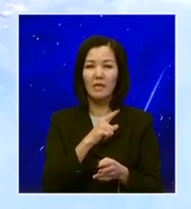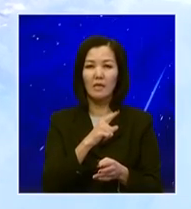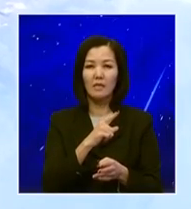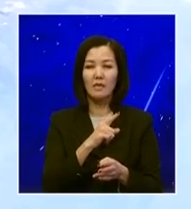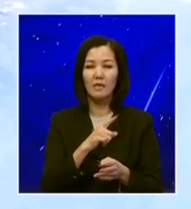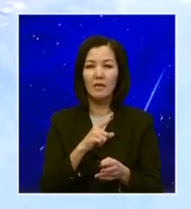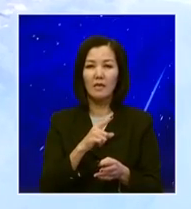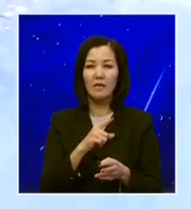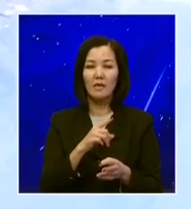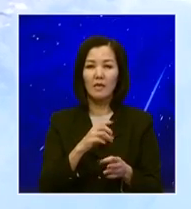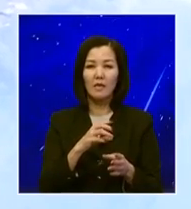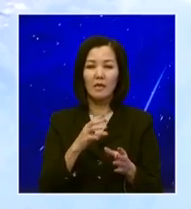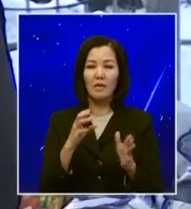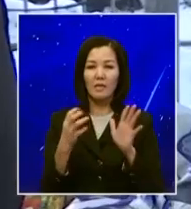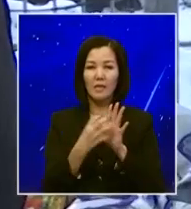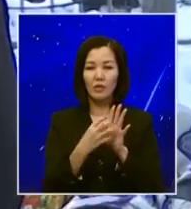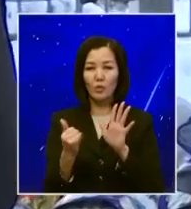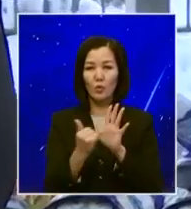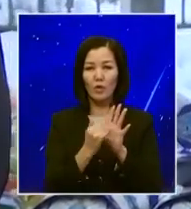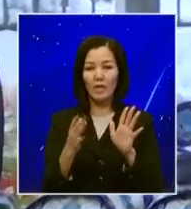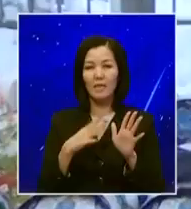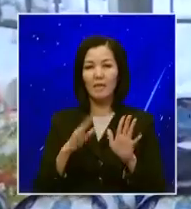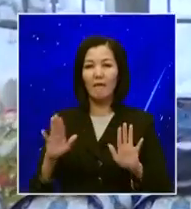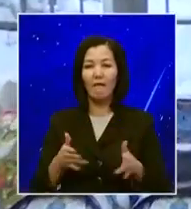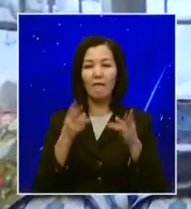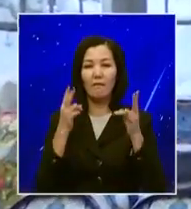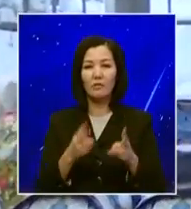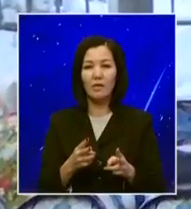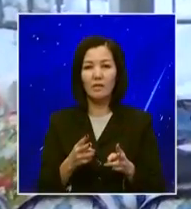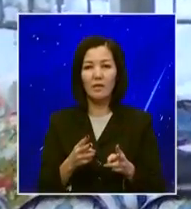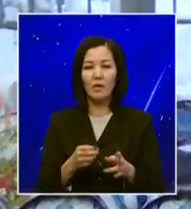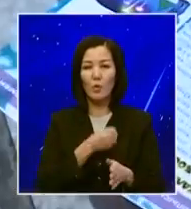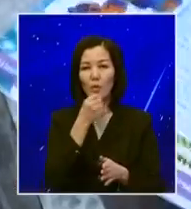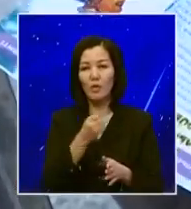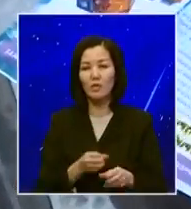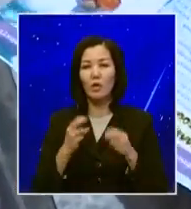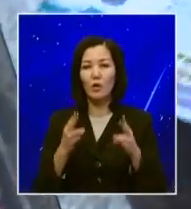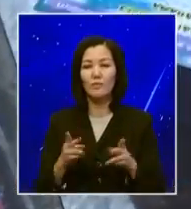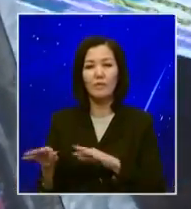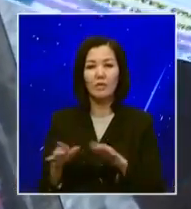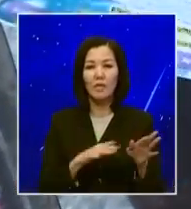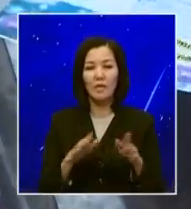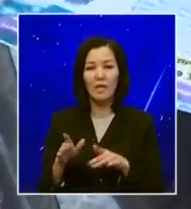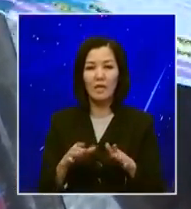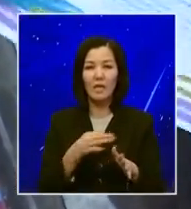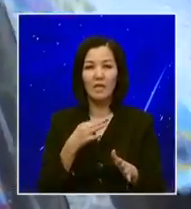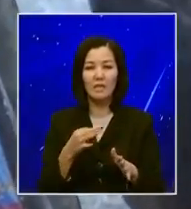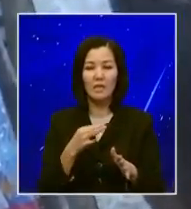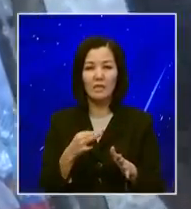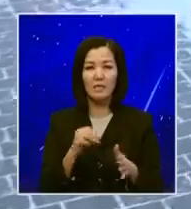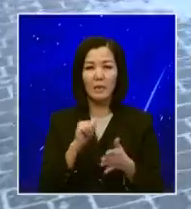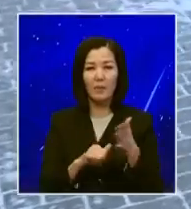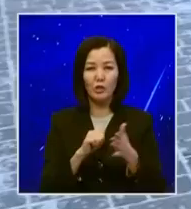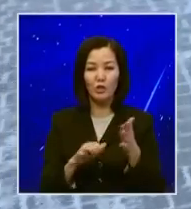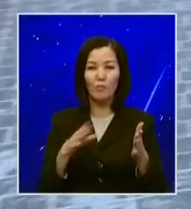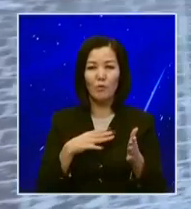анықтау датчиктер орнатылды. Жалпы қайғылы жайттардың басым бөлігі ересектер қауіпсіздік шараларын сақтамай салғырттық таныту салдарынан болады.